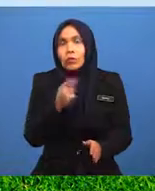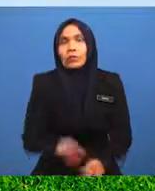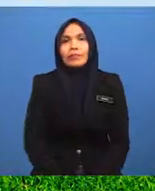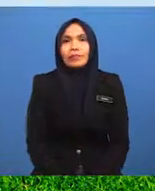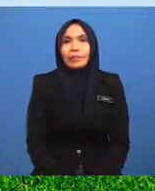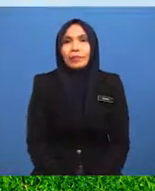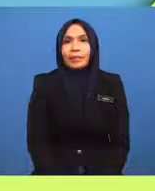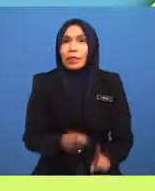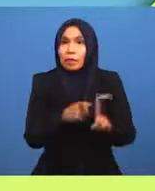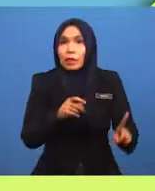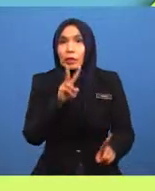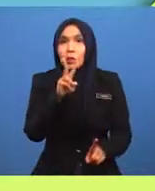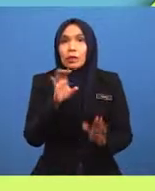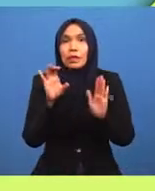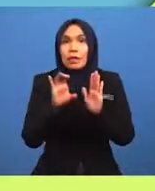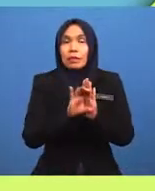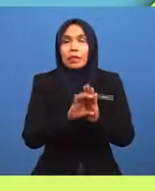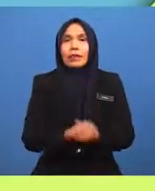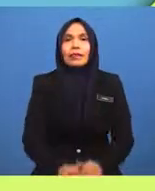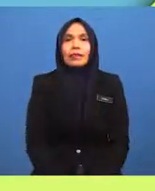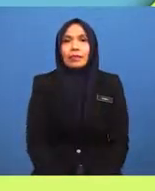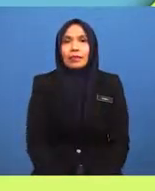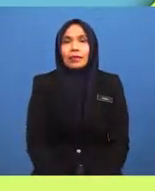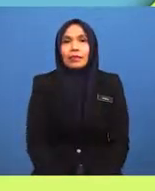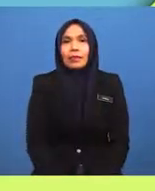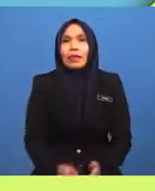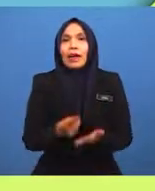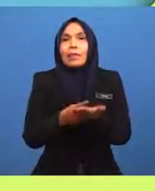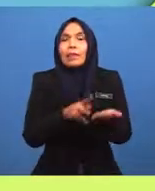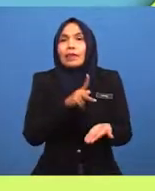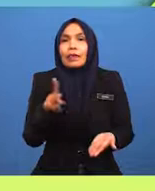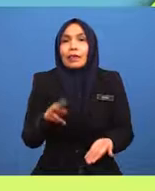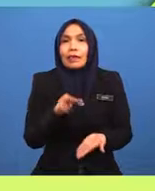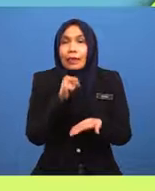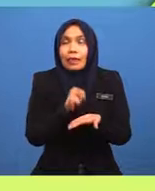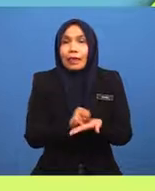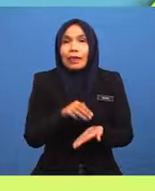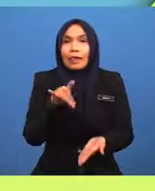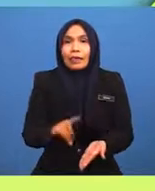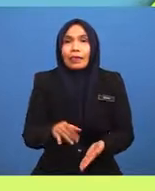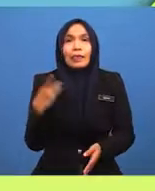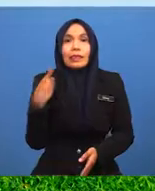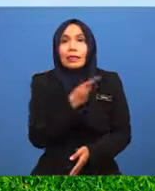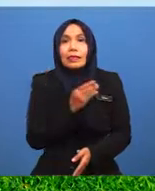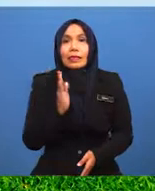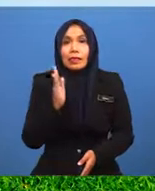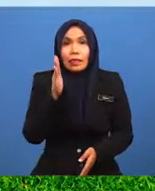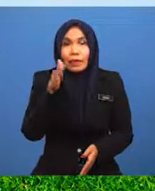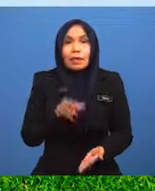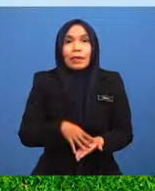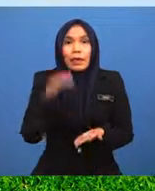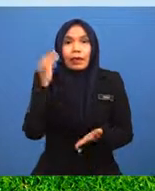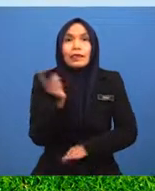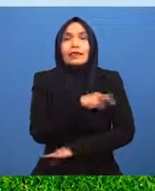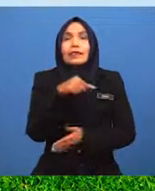dua gambar tadi, apakah nilai yang kita akan belajar pada hari ini? Jika